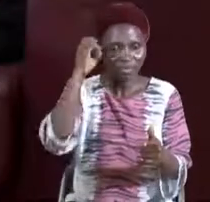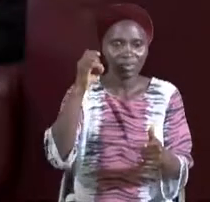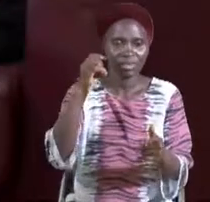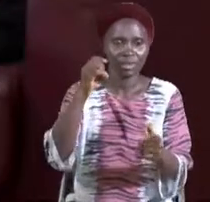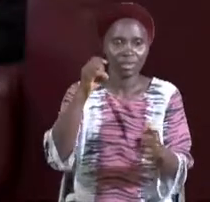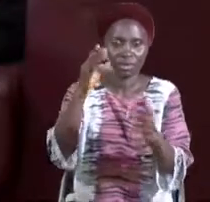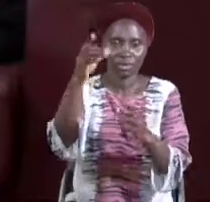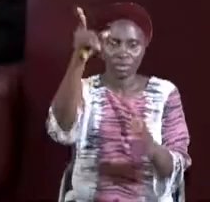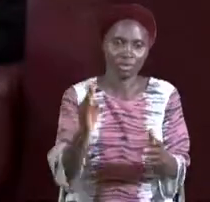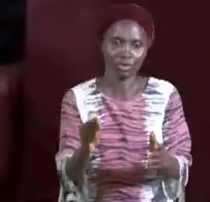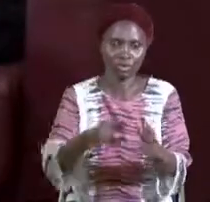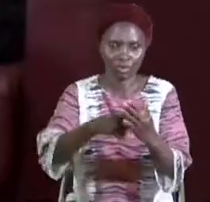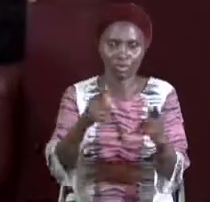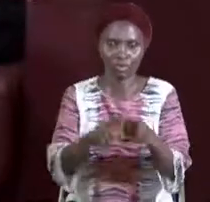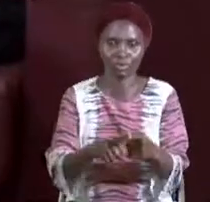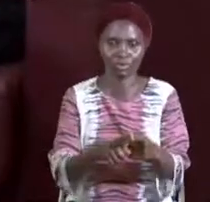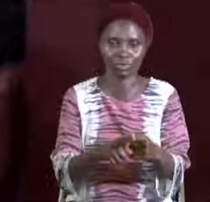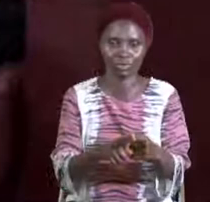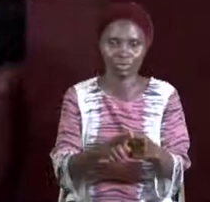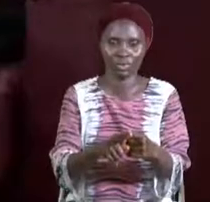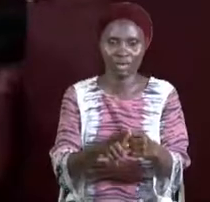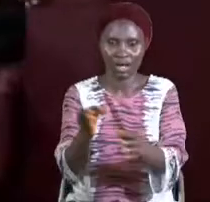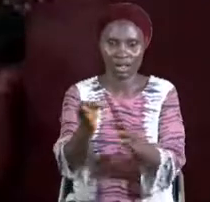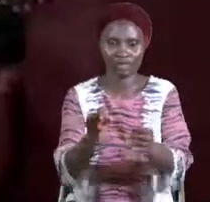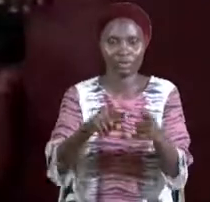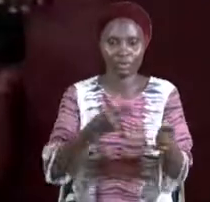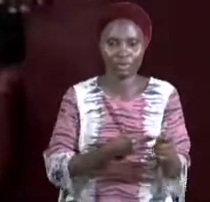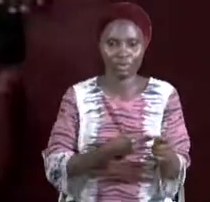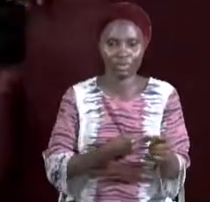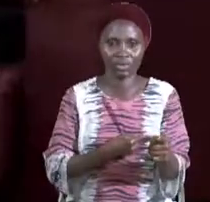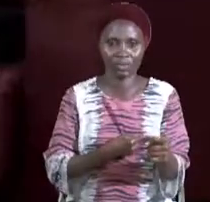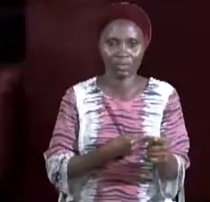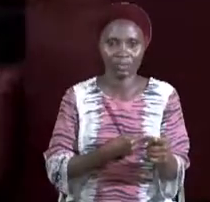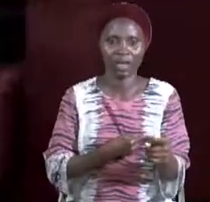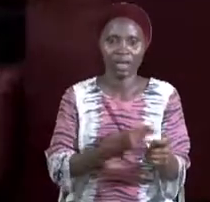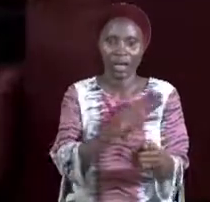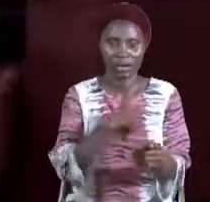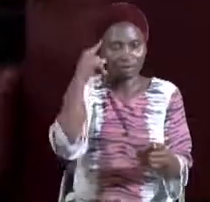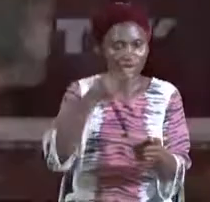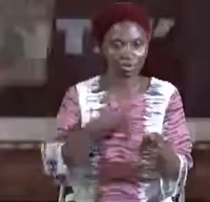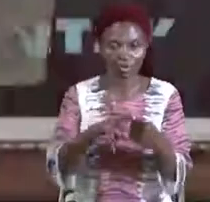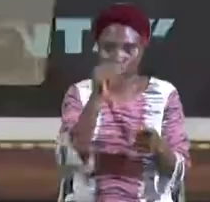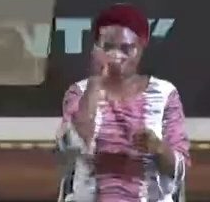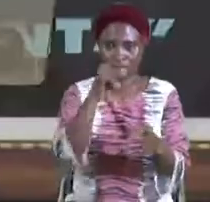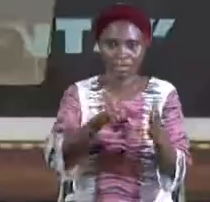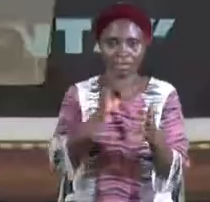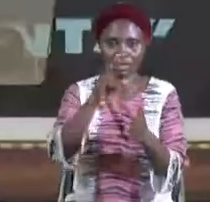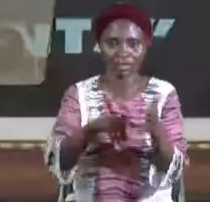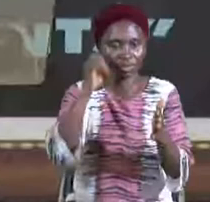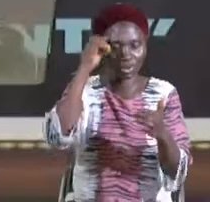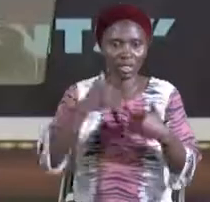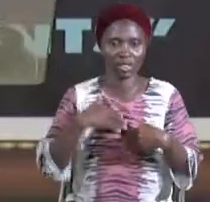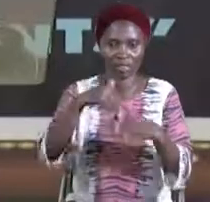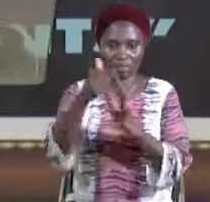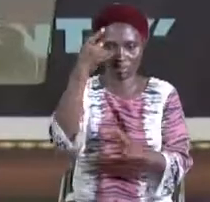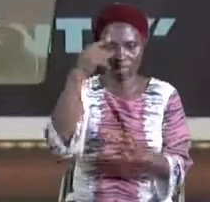afin que nous comprenions que voici ce qu'il a à l'esprit. Verset 34. Mais ils ne comprirent rien à cela. C'était